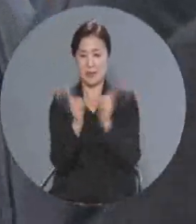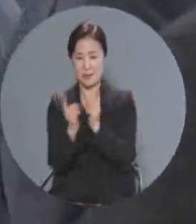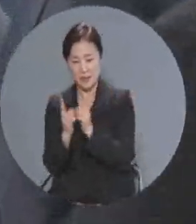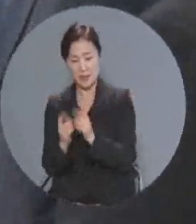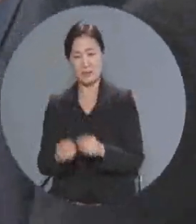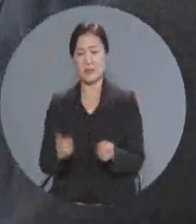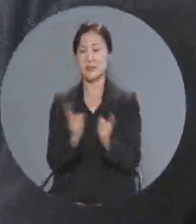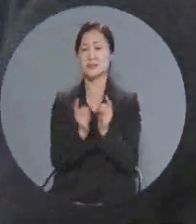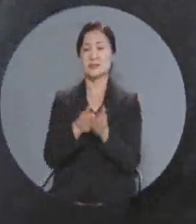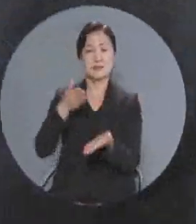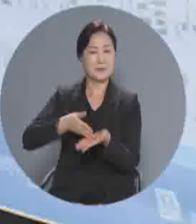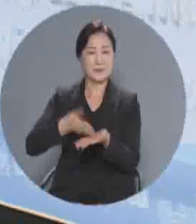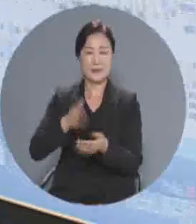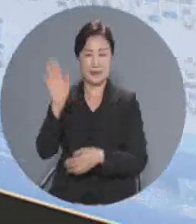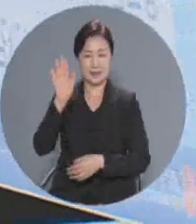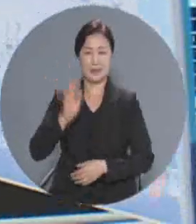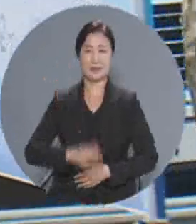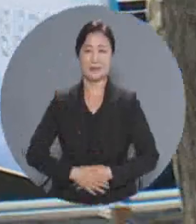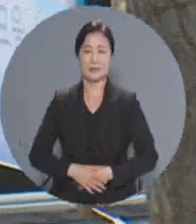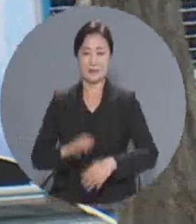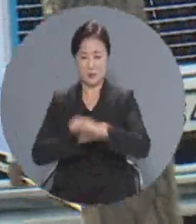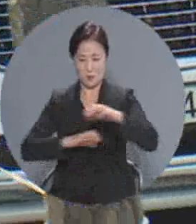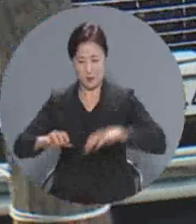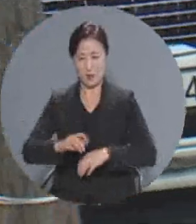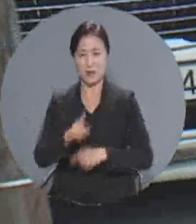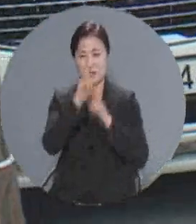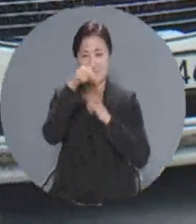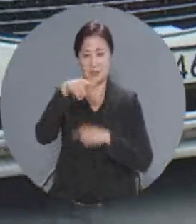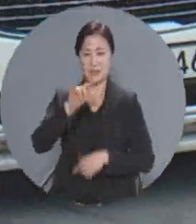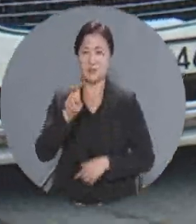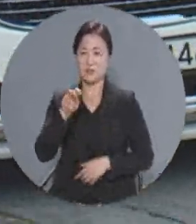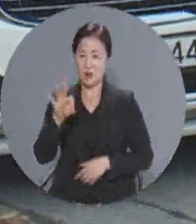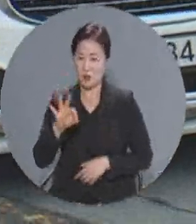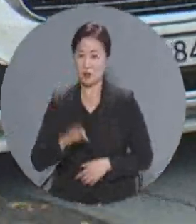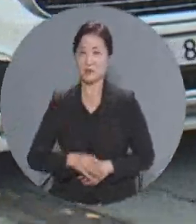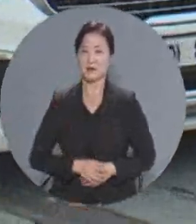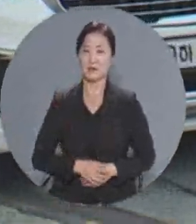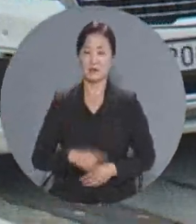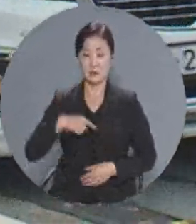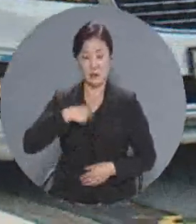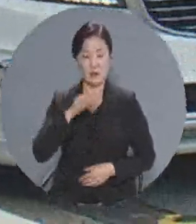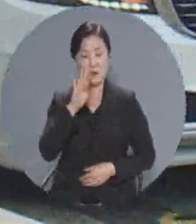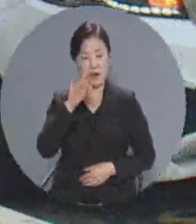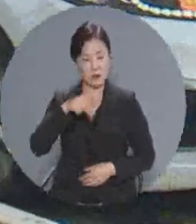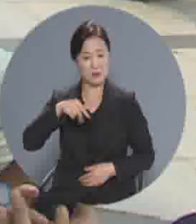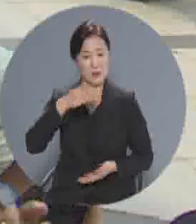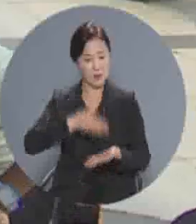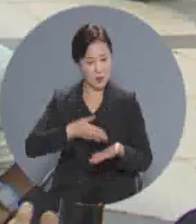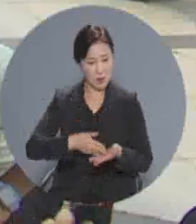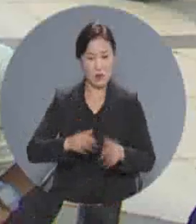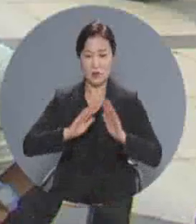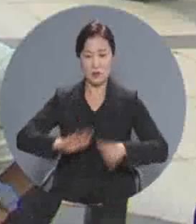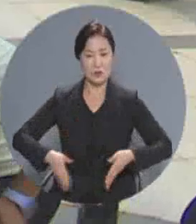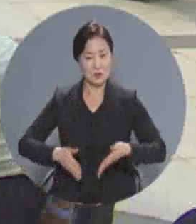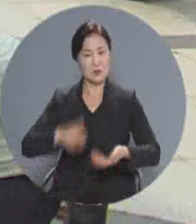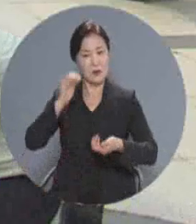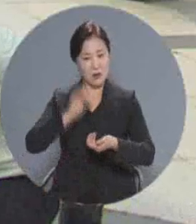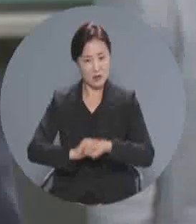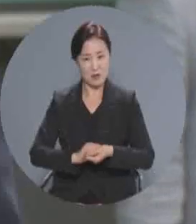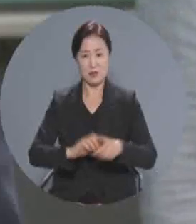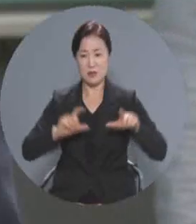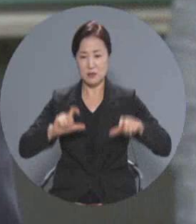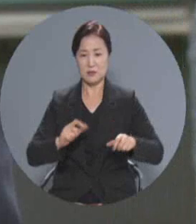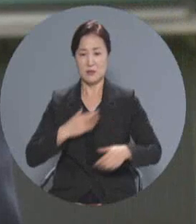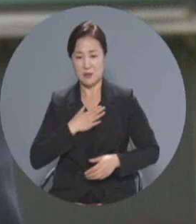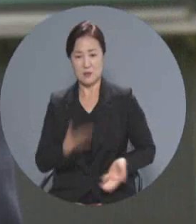삼가는 분위기였습니다. 반면 이재명 경기지사는 자신의 백제 발언이 호남 후보 한계론 혹은 지역감정 조장이라는